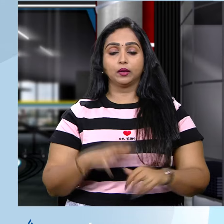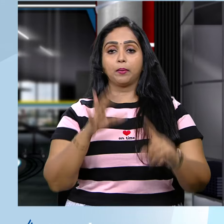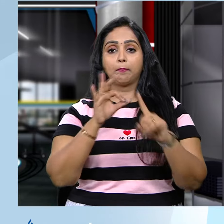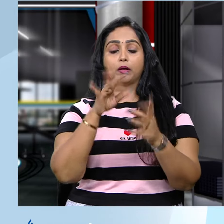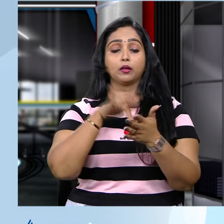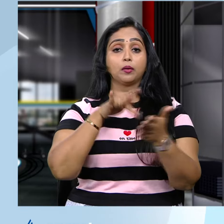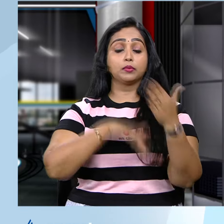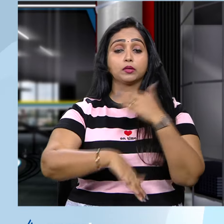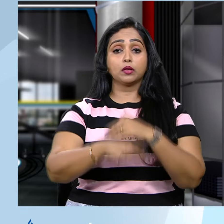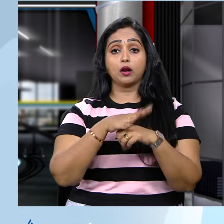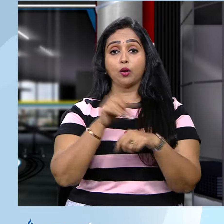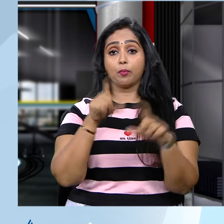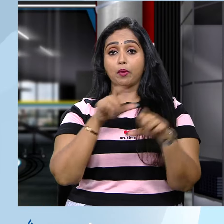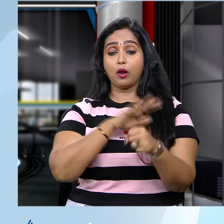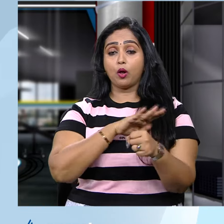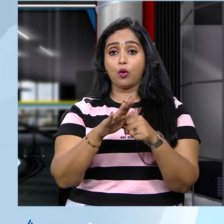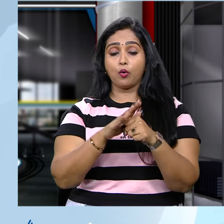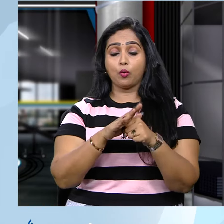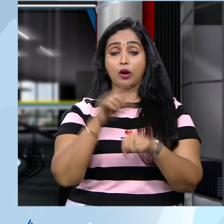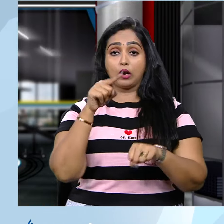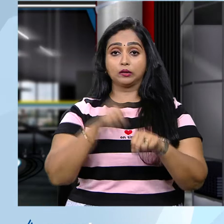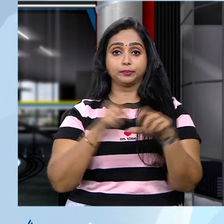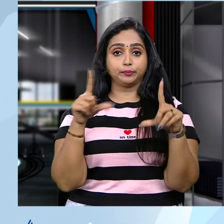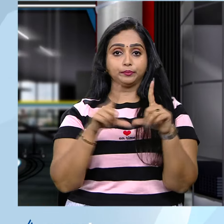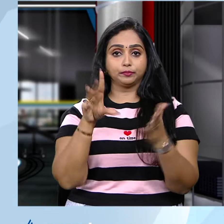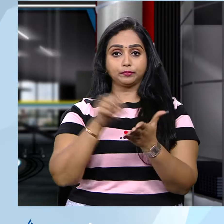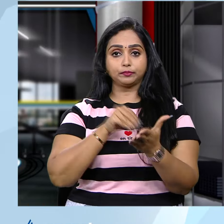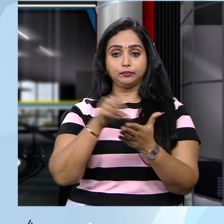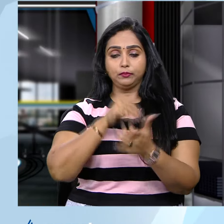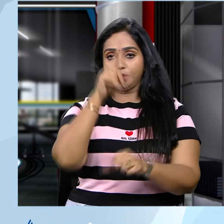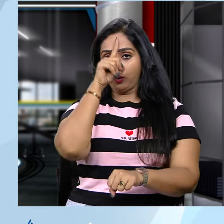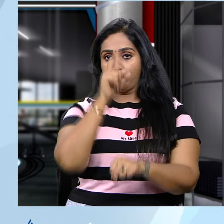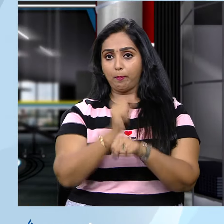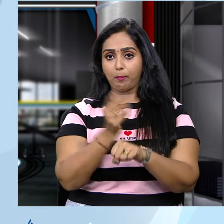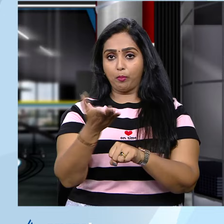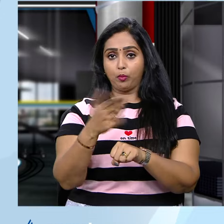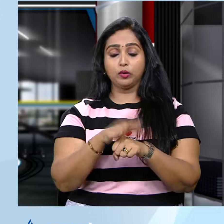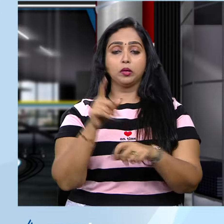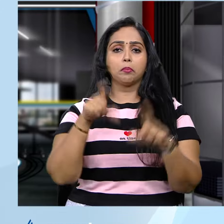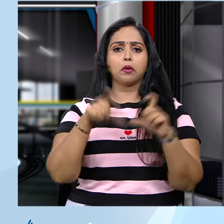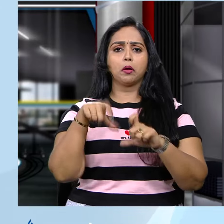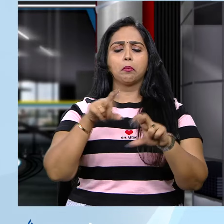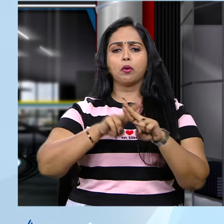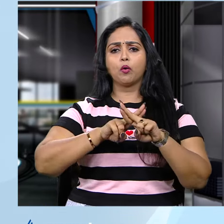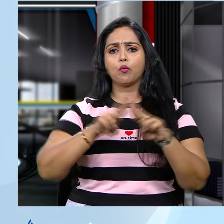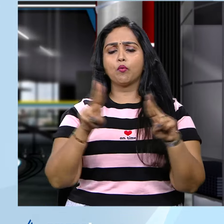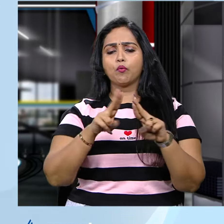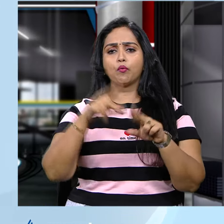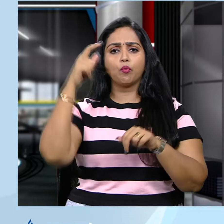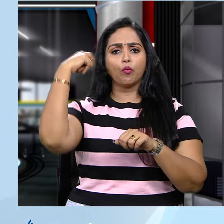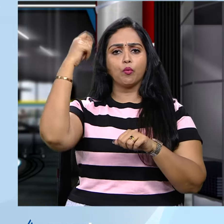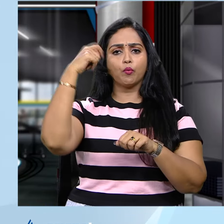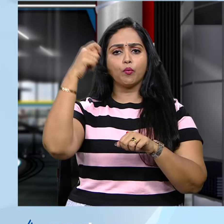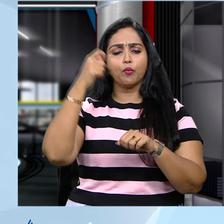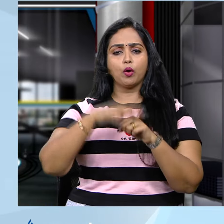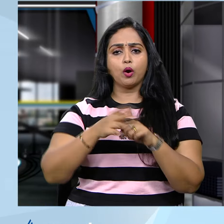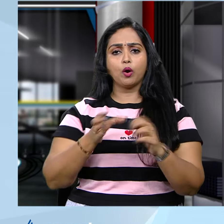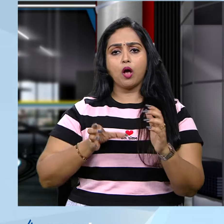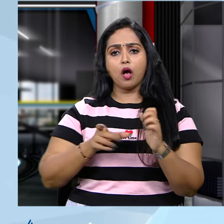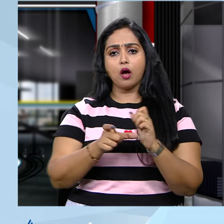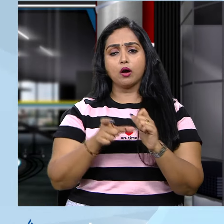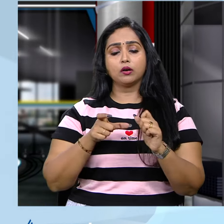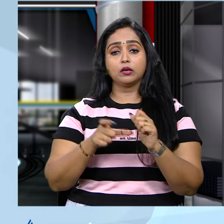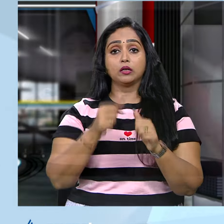പത്തനംതിട്ട മയിലപ്ര കൊലപാതകത്തിൽ നിർണായക തെളിവ് ശേഖരിച്ച് പോലീസ്. പ്രതികൾ എടുത്തുകൊണ്ടുപോയ സി സി ടി വി ഹാർഡ് ഡിസ്ക് അച്ചൻ കോവിലാറ്റിൽ നിന്നും പോലീസ്